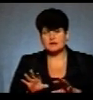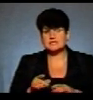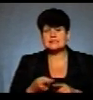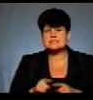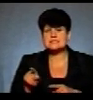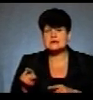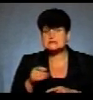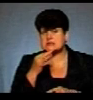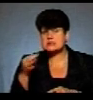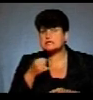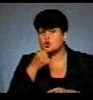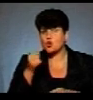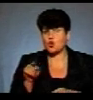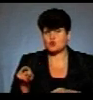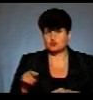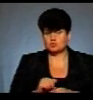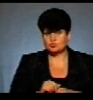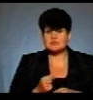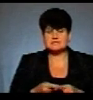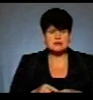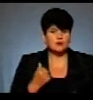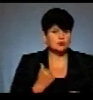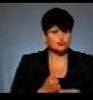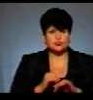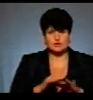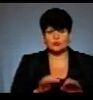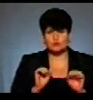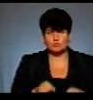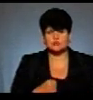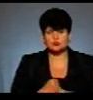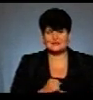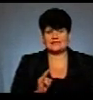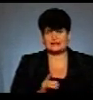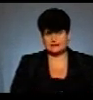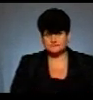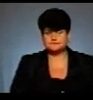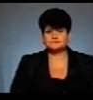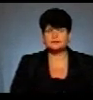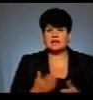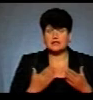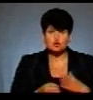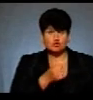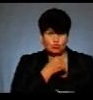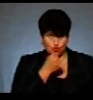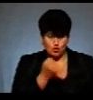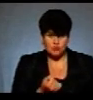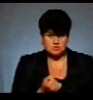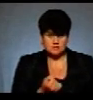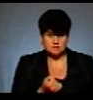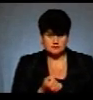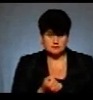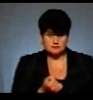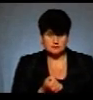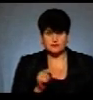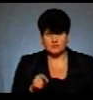дорослого. Це основну дію, яку може зробити дитина. Якщо дорослий, він